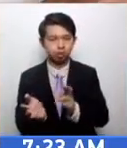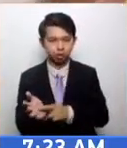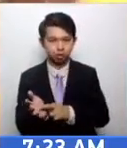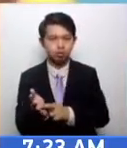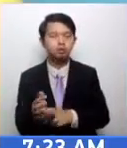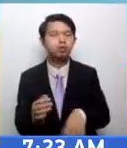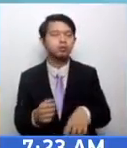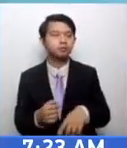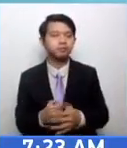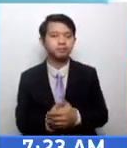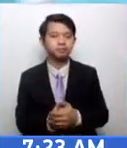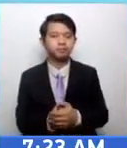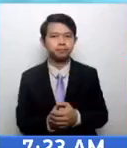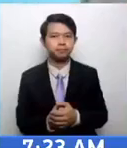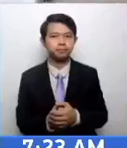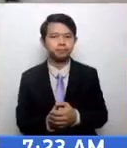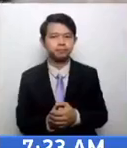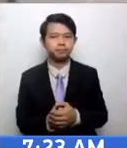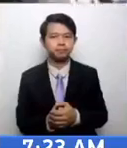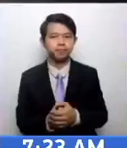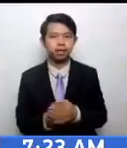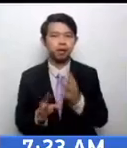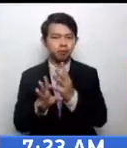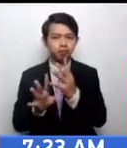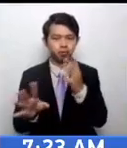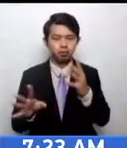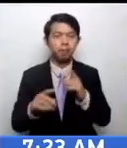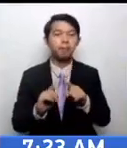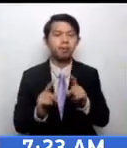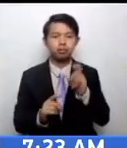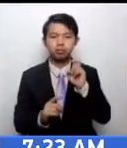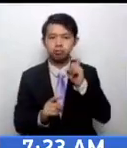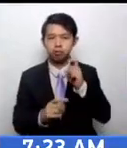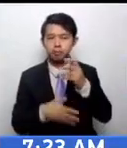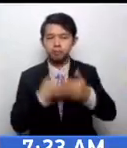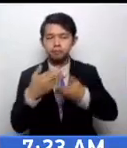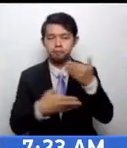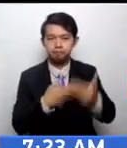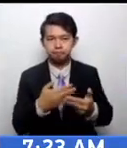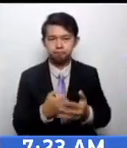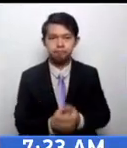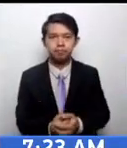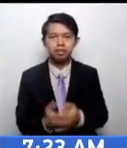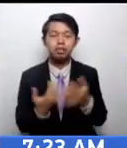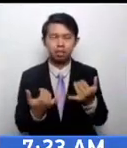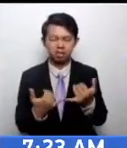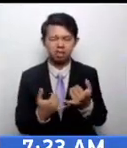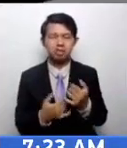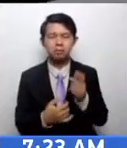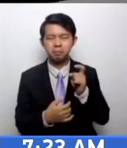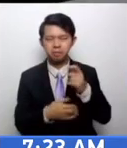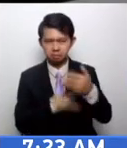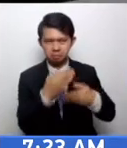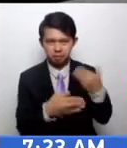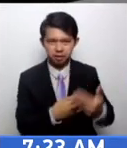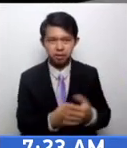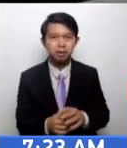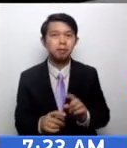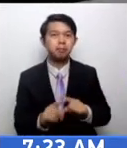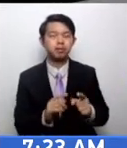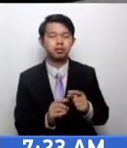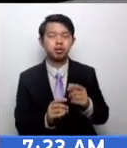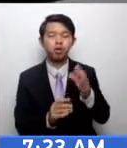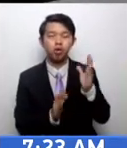Bagyang nagkakaroon ng pila pero mabilis naman ang proseso. Mabilis naman po sa ngayon, ewan ko lang sa mga sunod na araw. Paborito sa amin